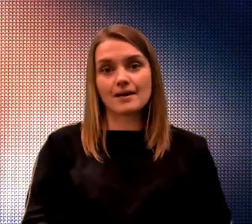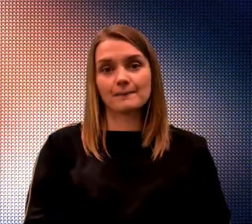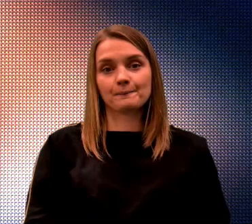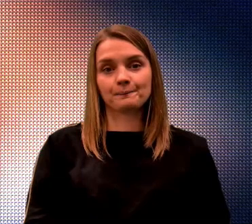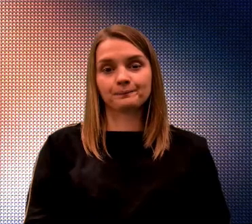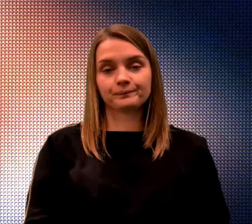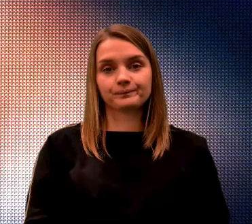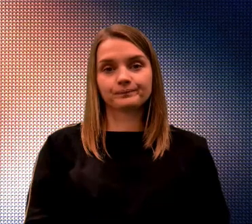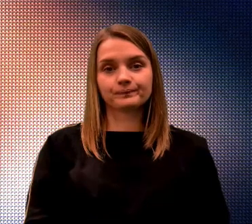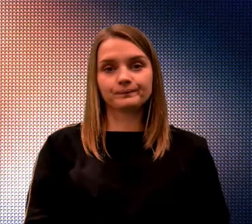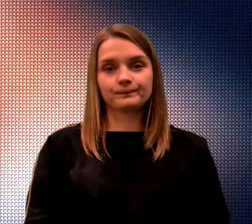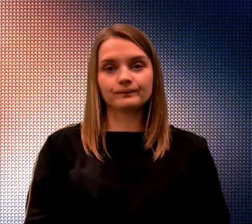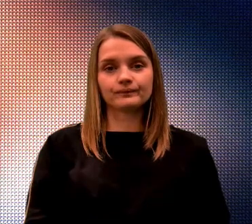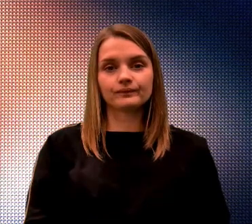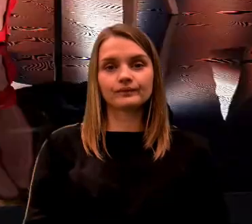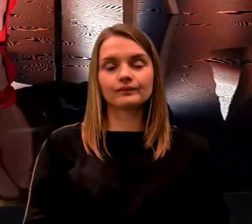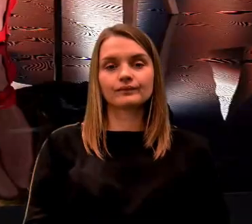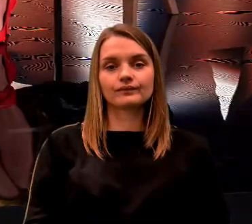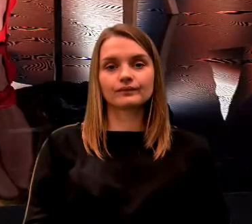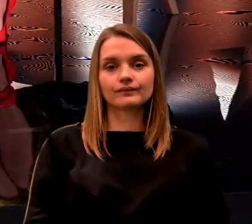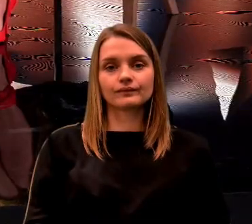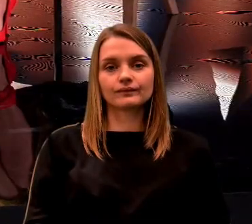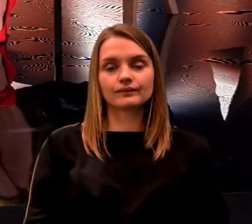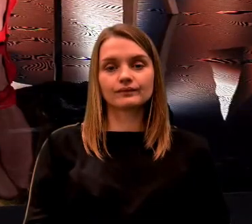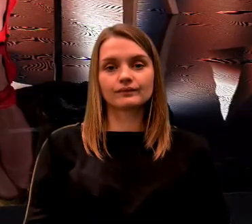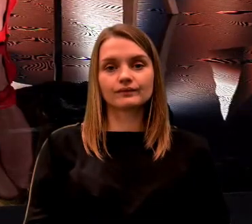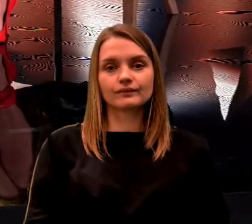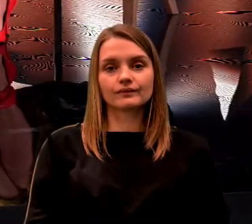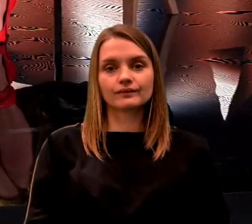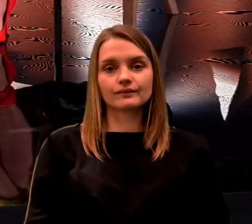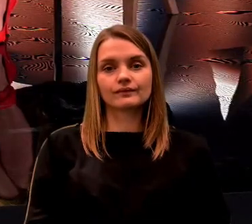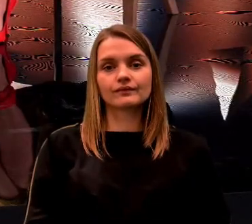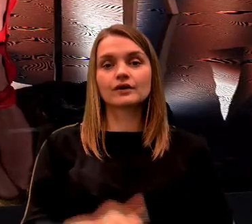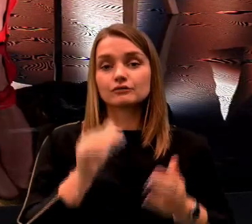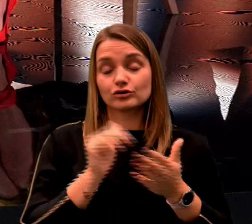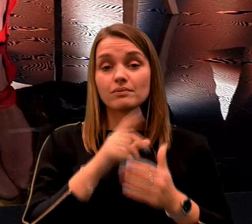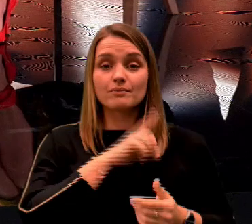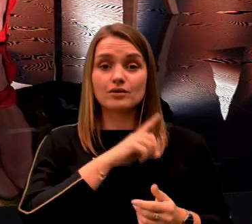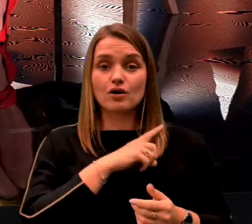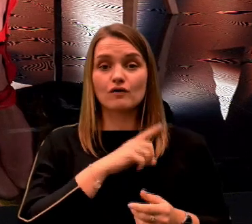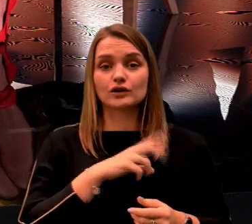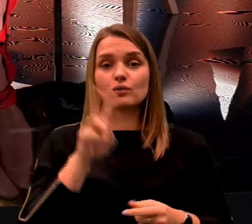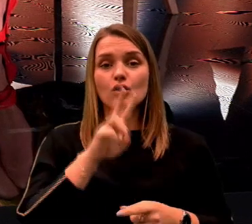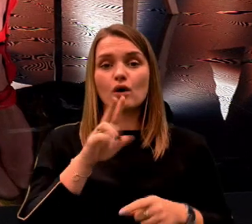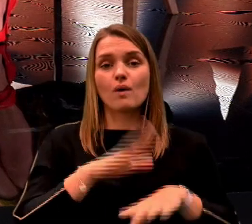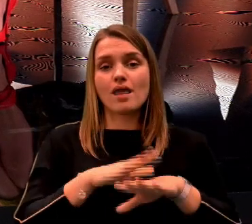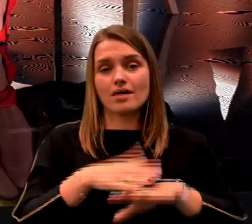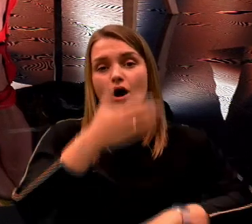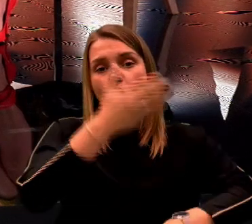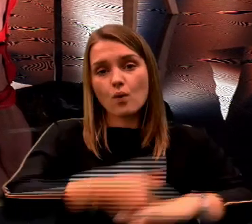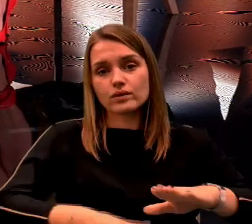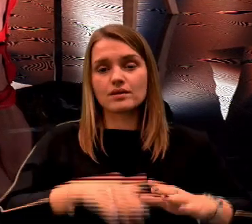5 różnych, prawda? Bo klient sobie życzy taki, a nie inny. Więc trzeba pilnować, bo komuś rękę utnie, prawda?